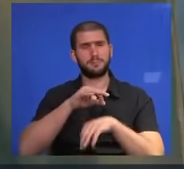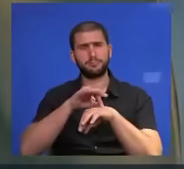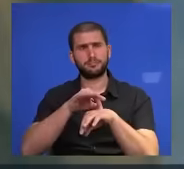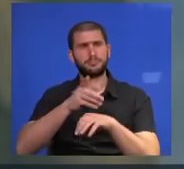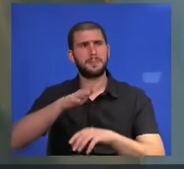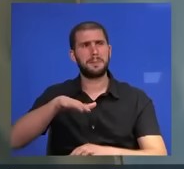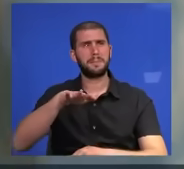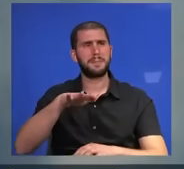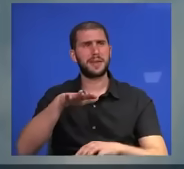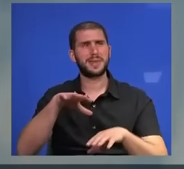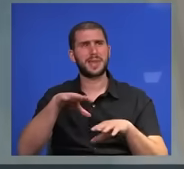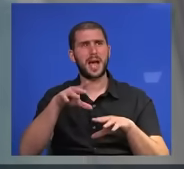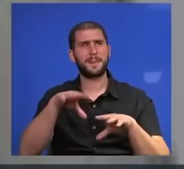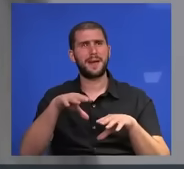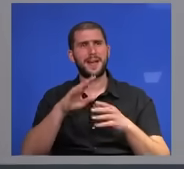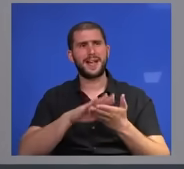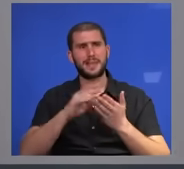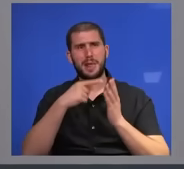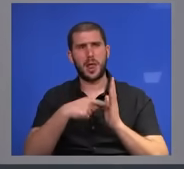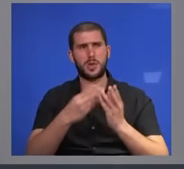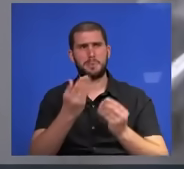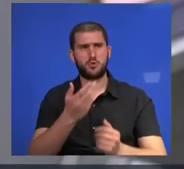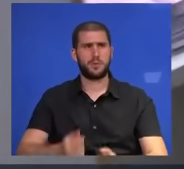כדי להראות לנו משהו.